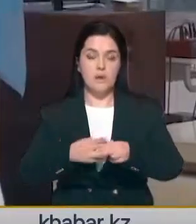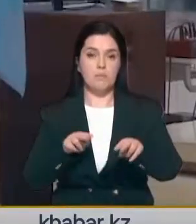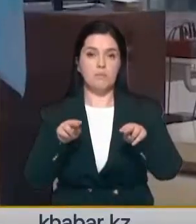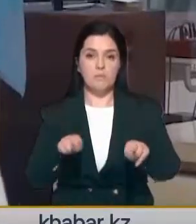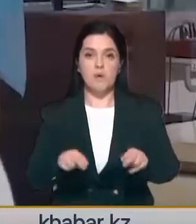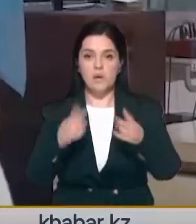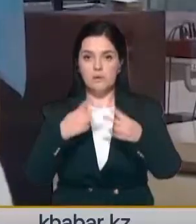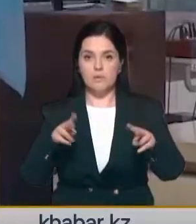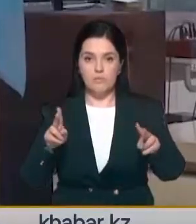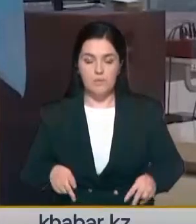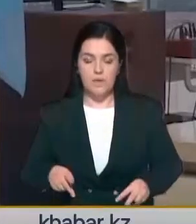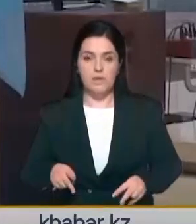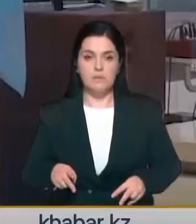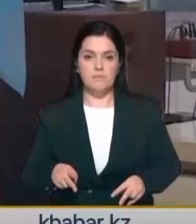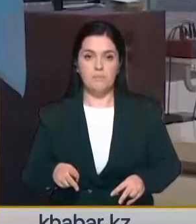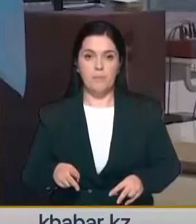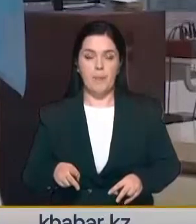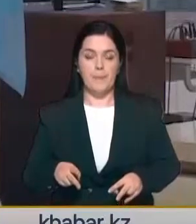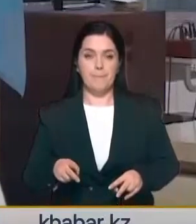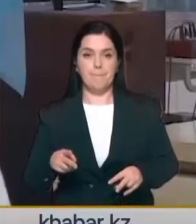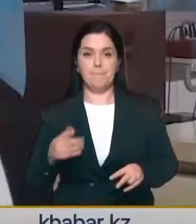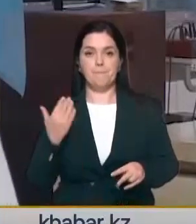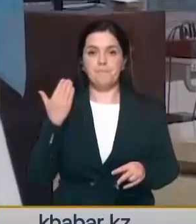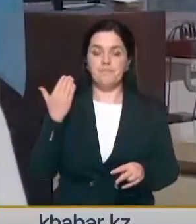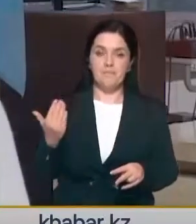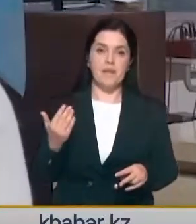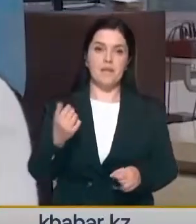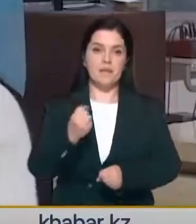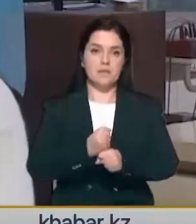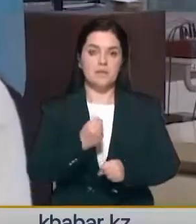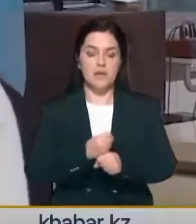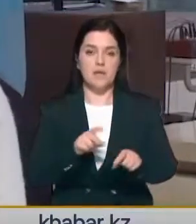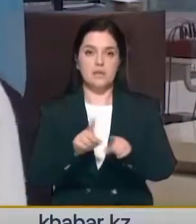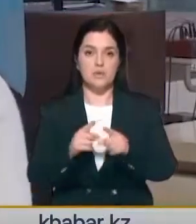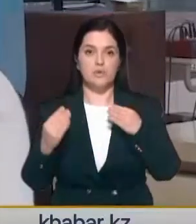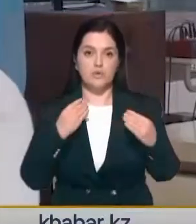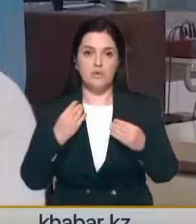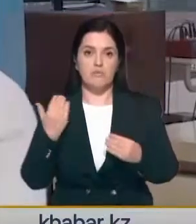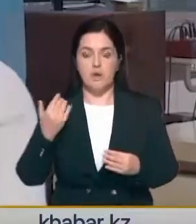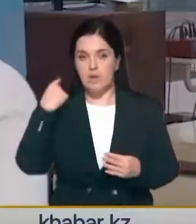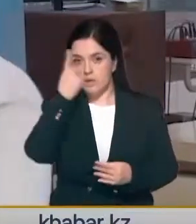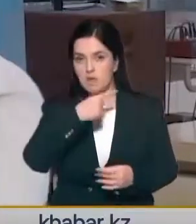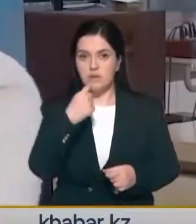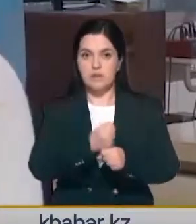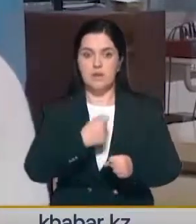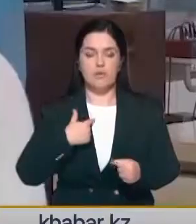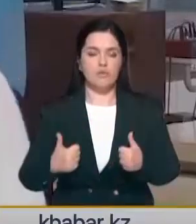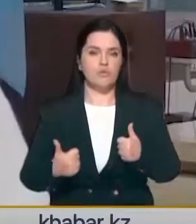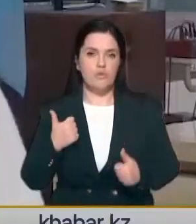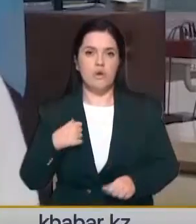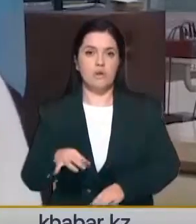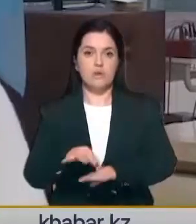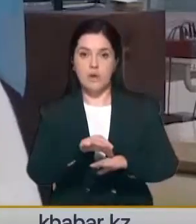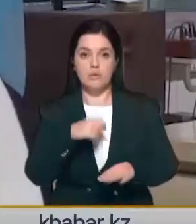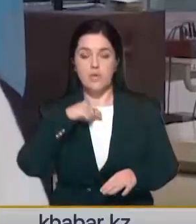я не знаю, но дебатер, есть кнопка в КЛ, и она делает вот такие украшения. Это все ее работа, и поэтому я с гордостью ношу. И я знаю,